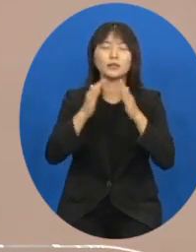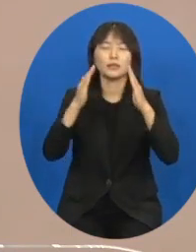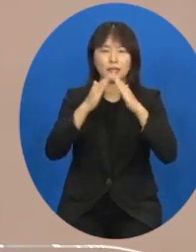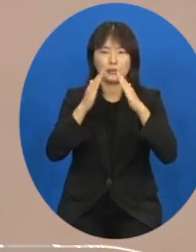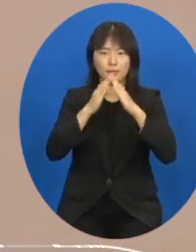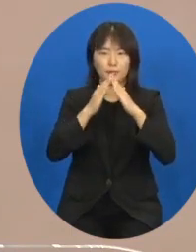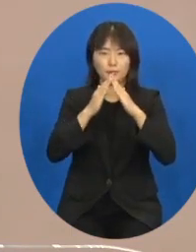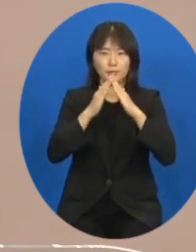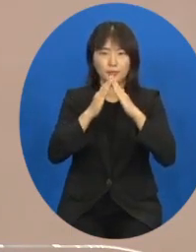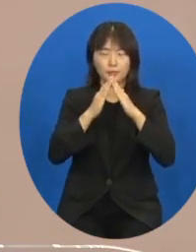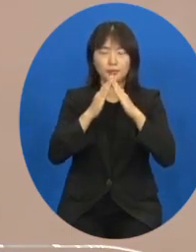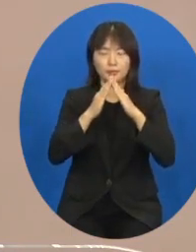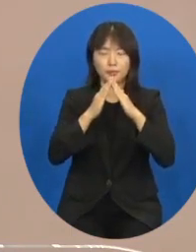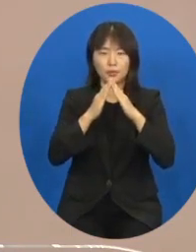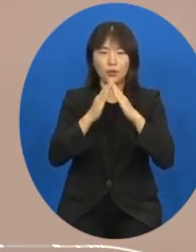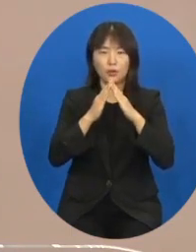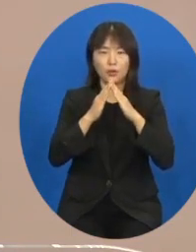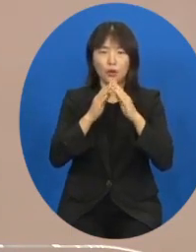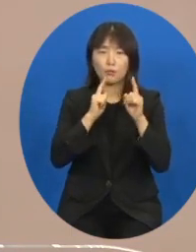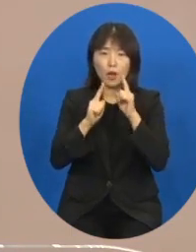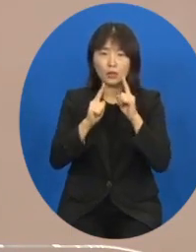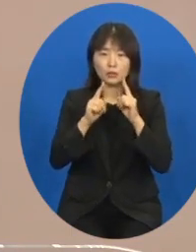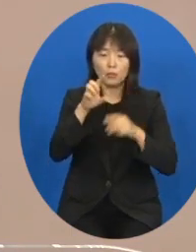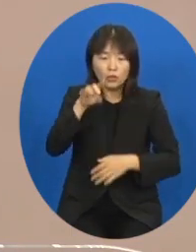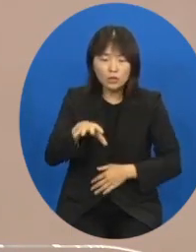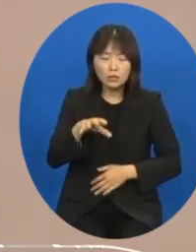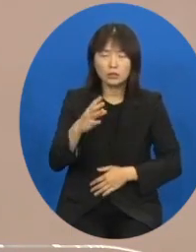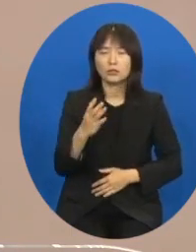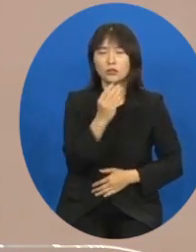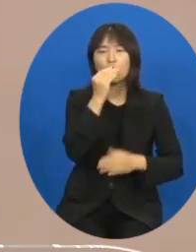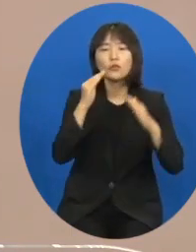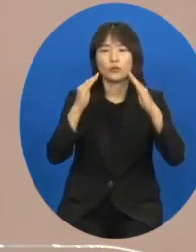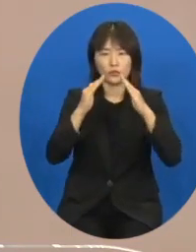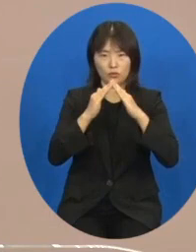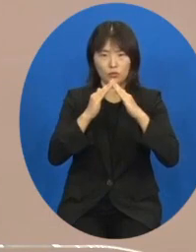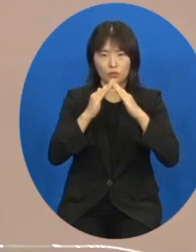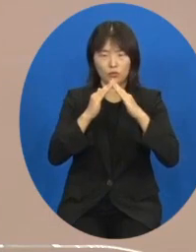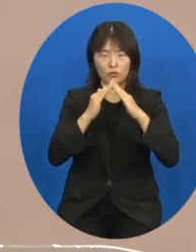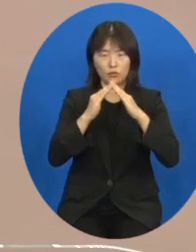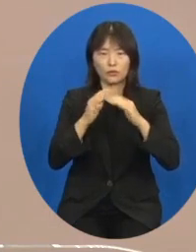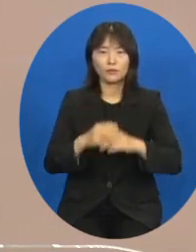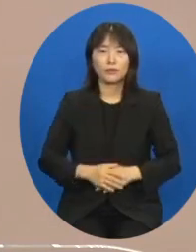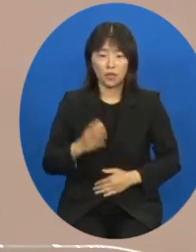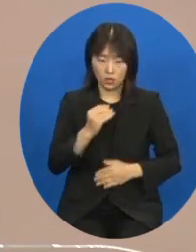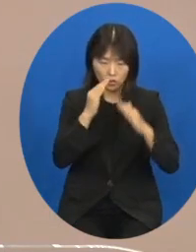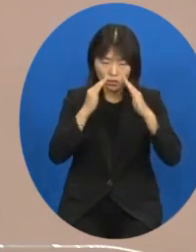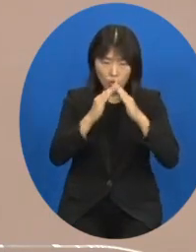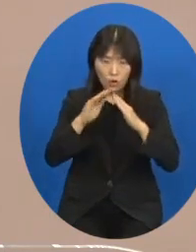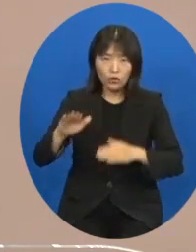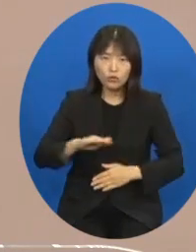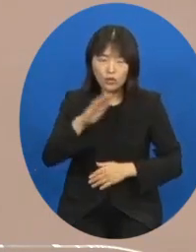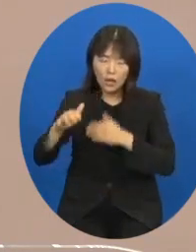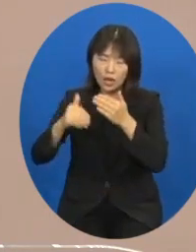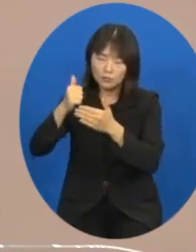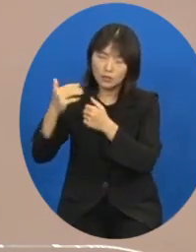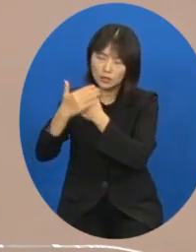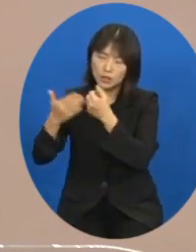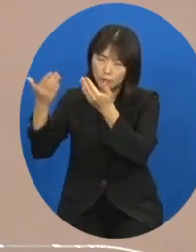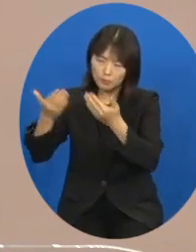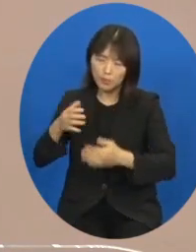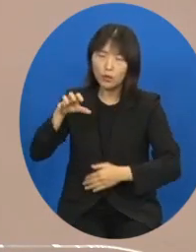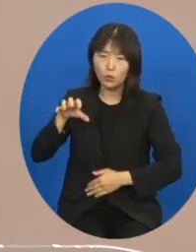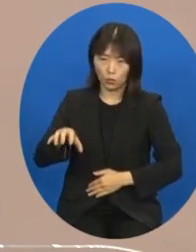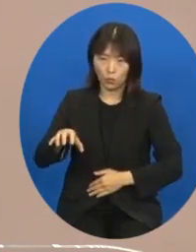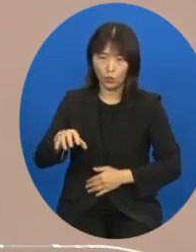그렇게 말씀하신 곳이 성전이에요. 성전은 우리가 하나님의 은혜를 받는